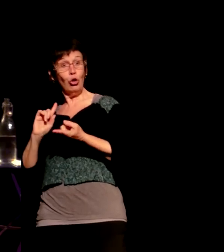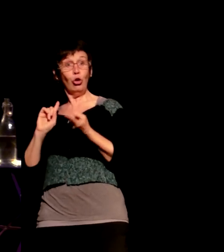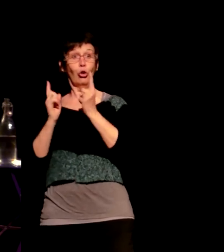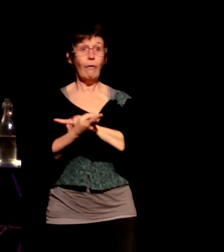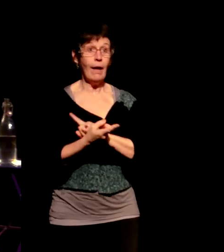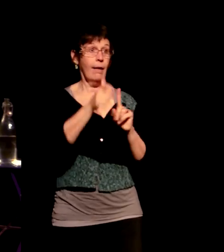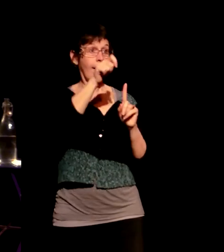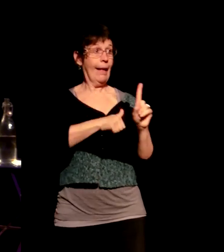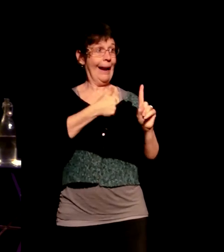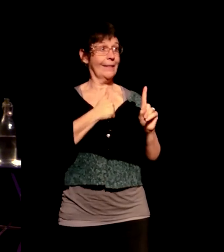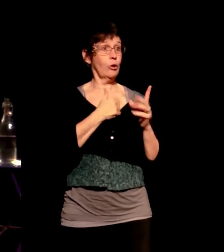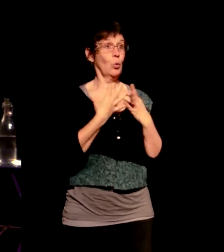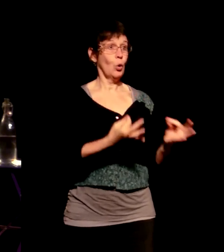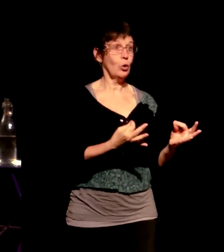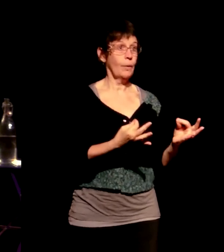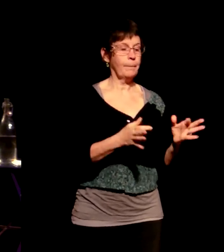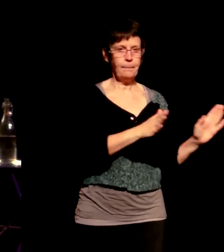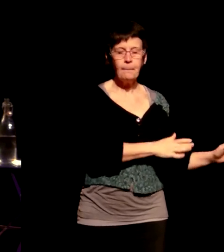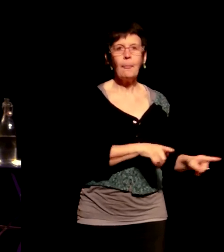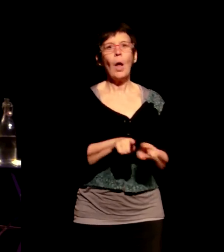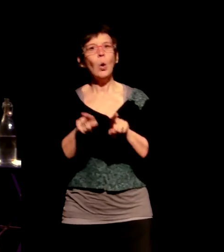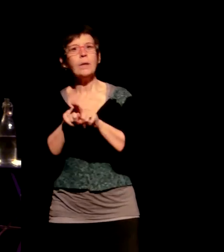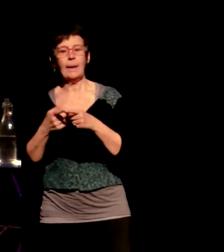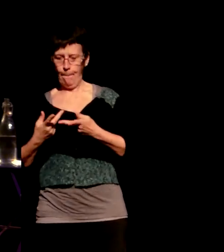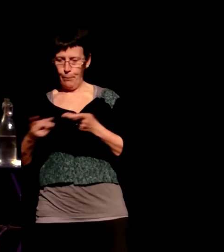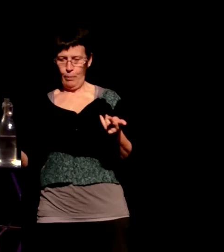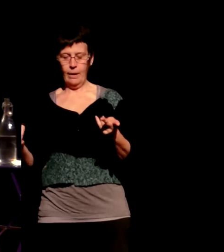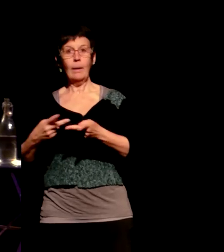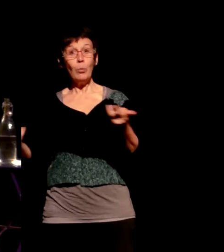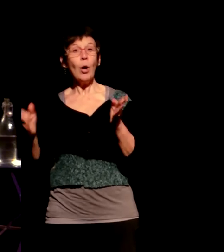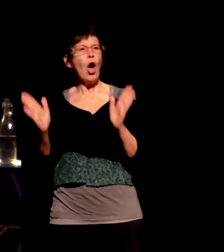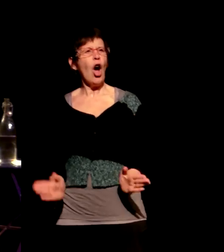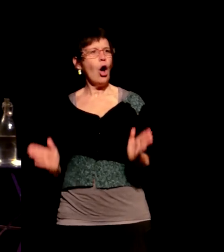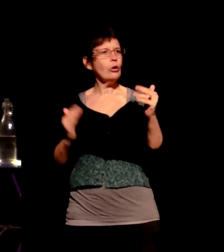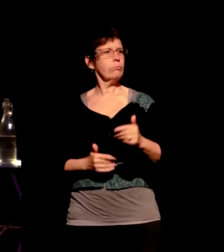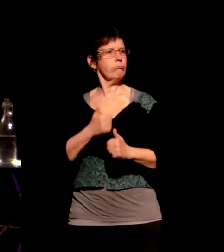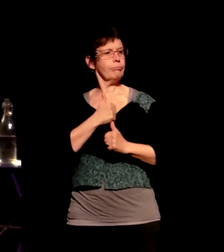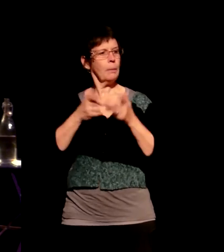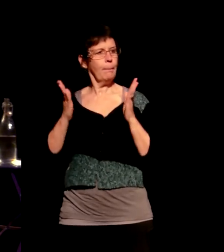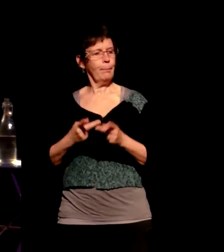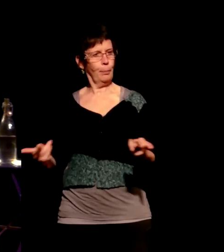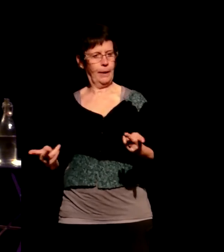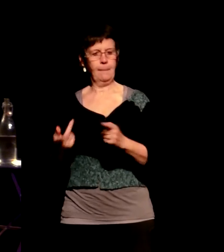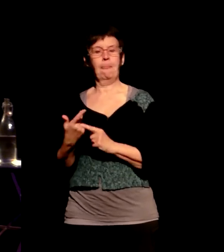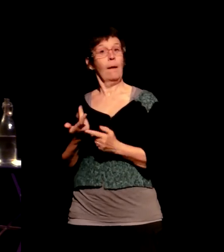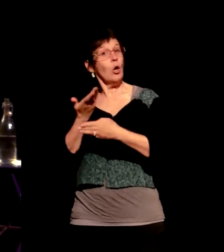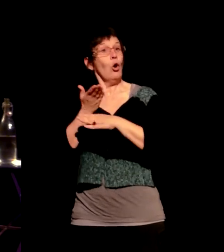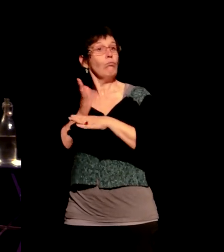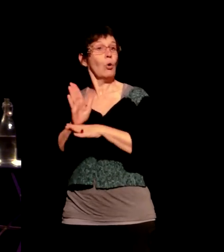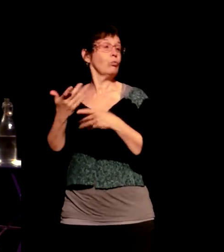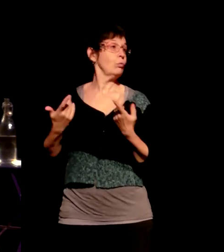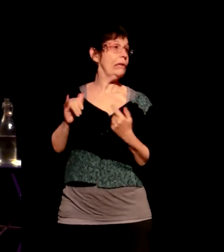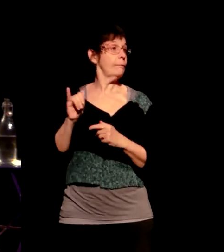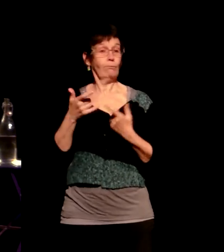terme de public. À l'époque, public, ça veut dire qui représente l'État. C'est les préfets, le président, peut-être les